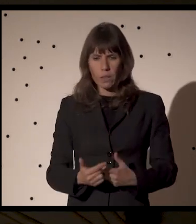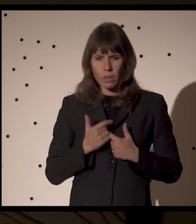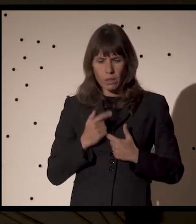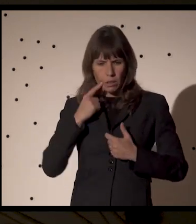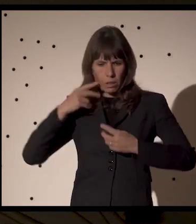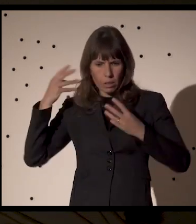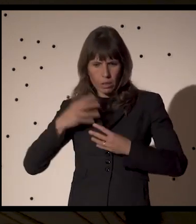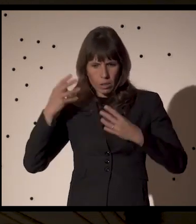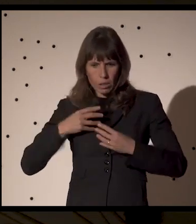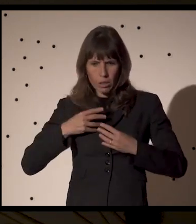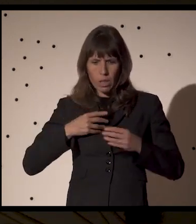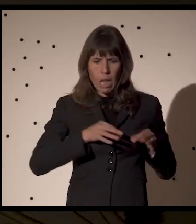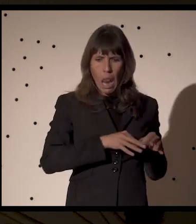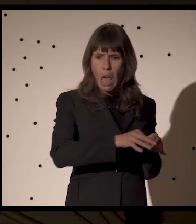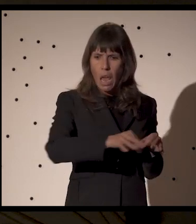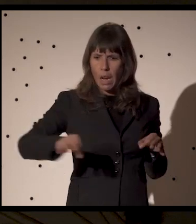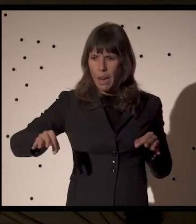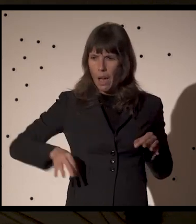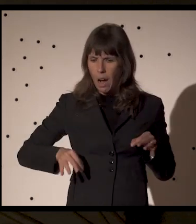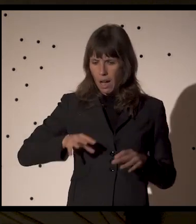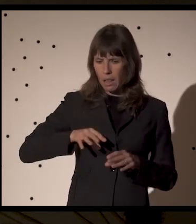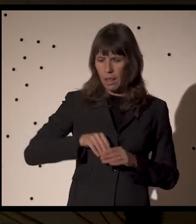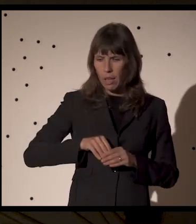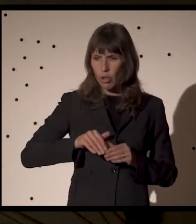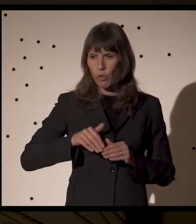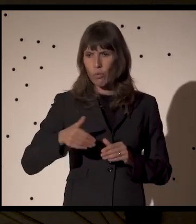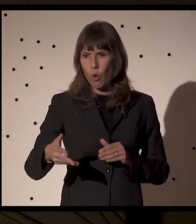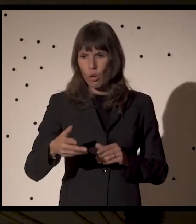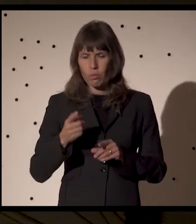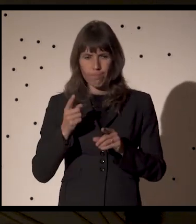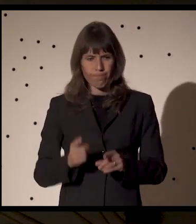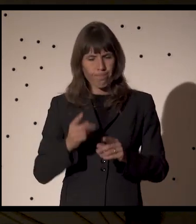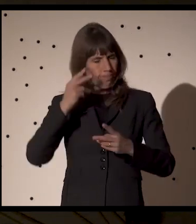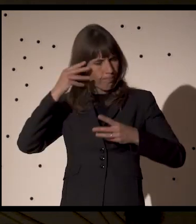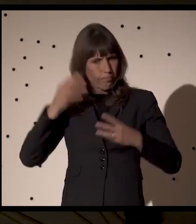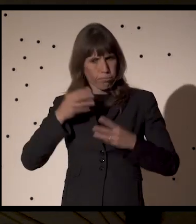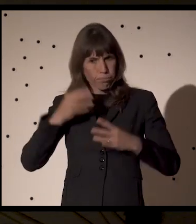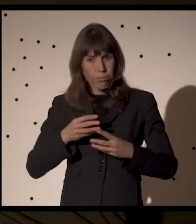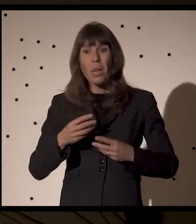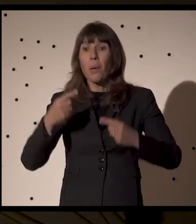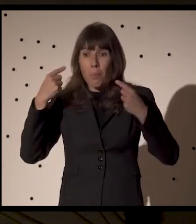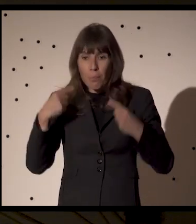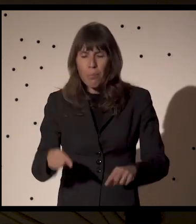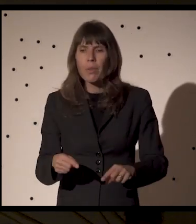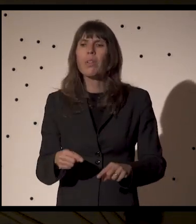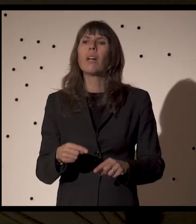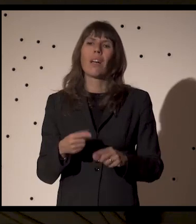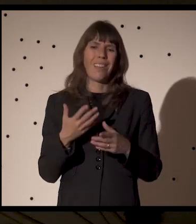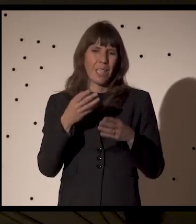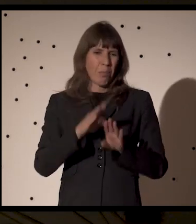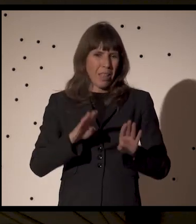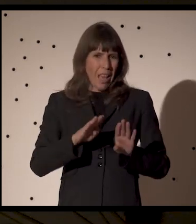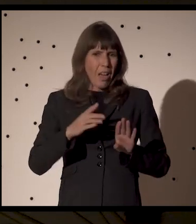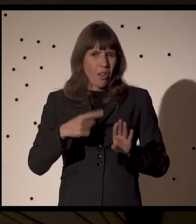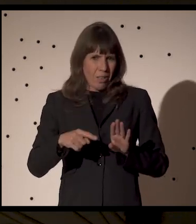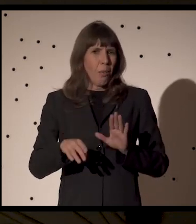ciò che sta dentro e ciò che sta fuori ed è proprio da quelle riflessioni che partono i lavori di cui vi sto parlando il lavoro